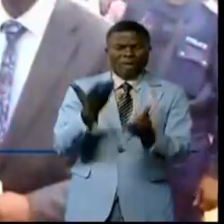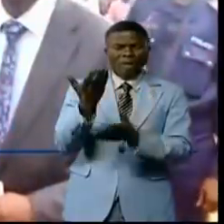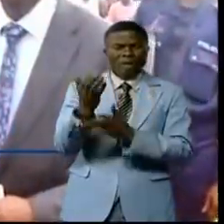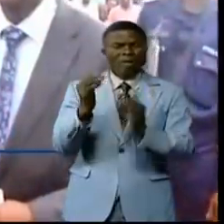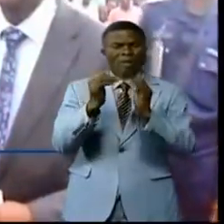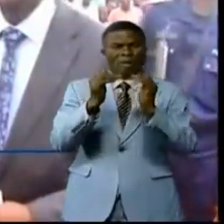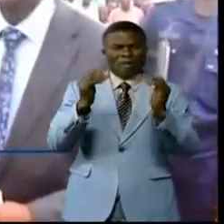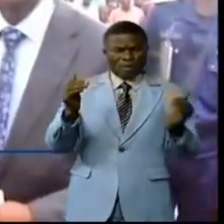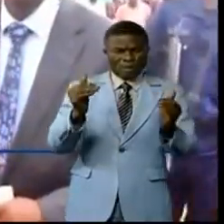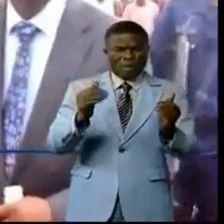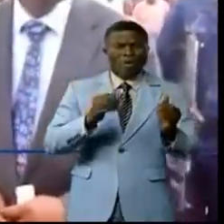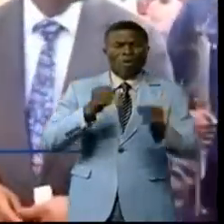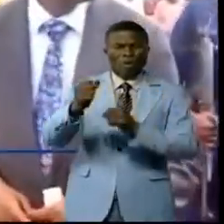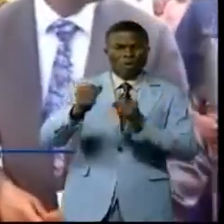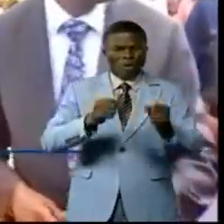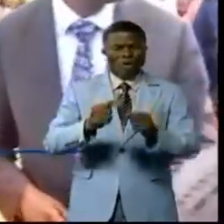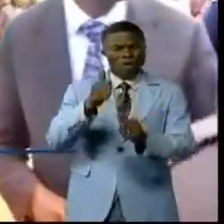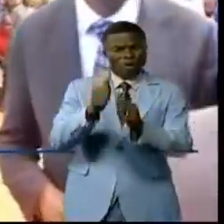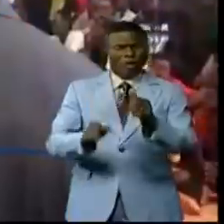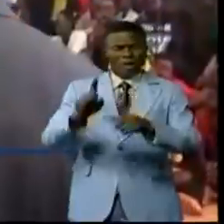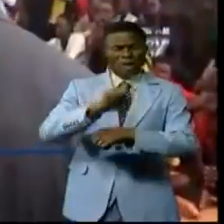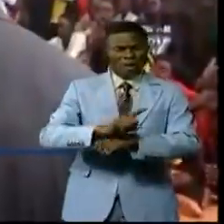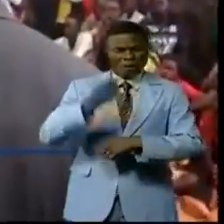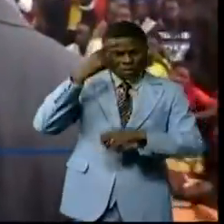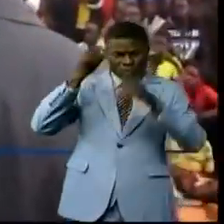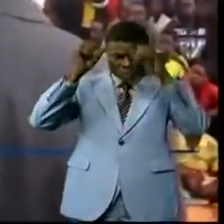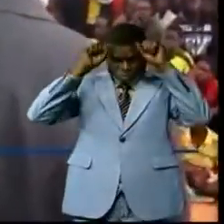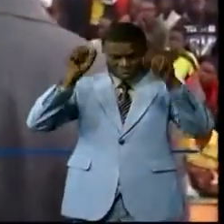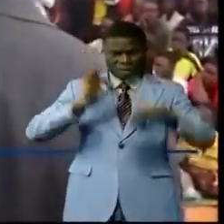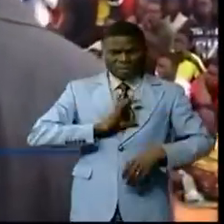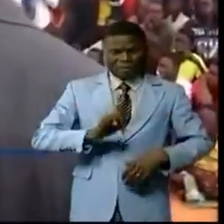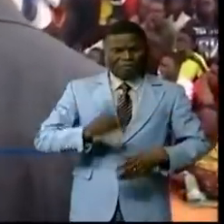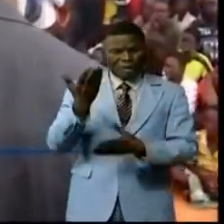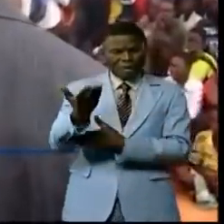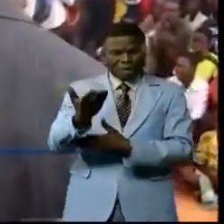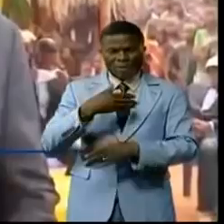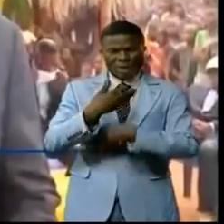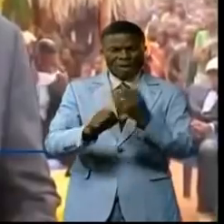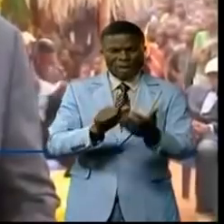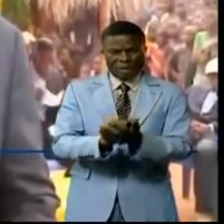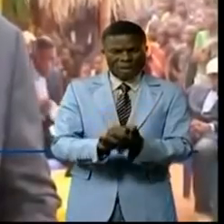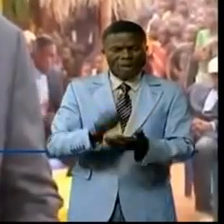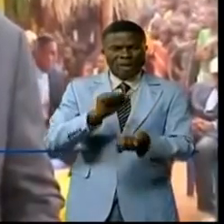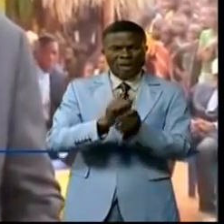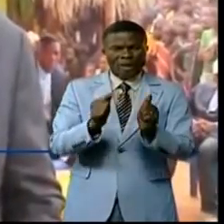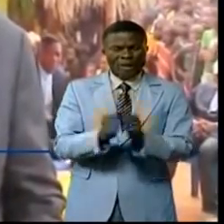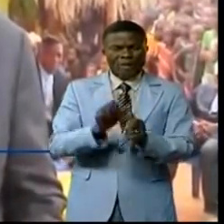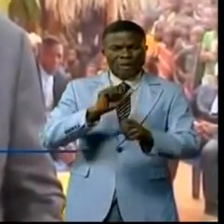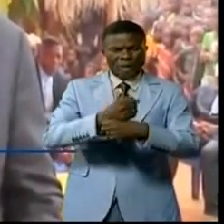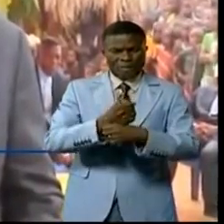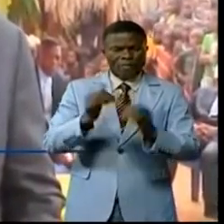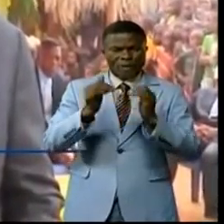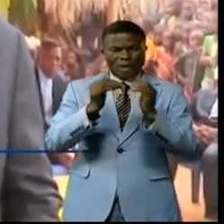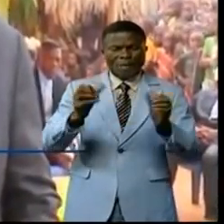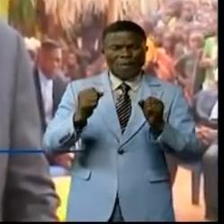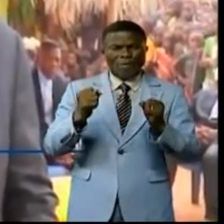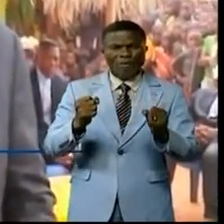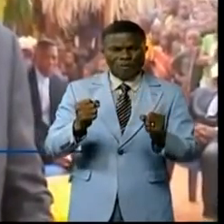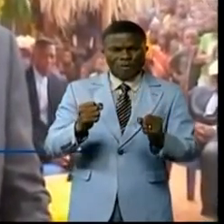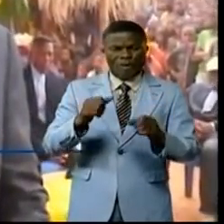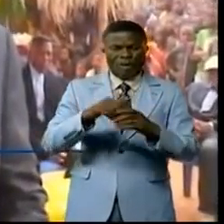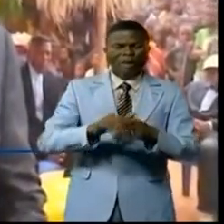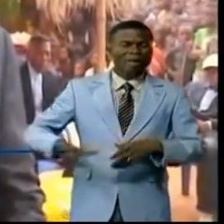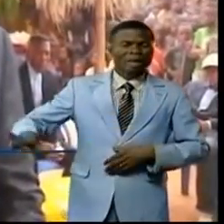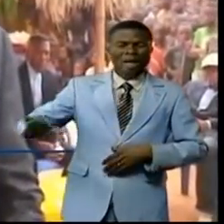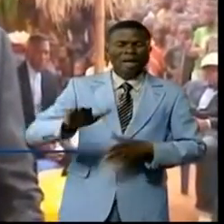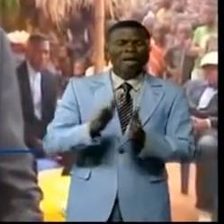même le combat quotidien du chef de l'État, Félix Antoine Tshisekedi de Tshilombo, dans le cadre de l'instauration d'une paix durable sur tout le